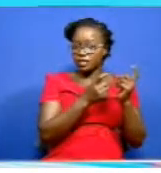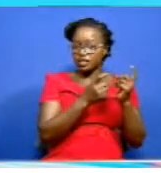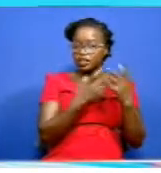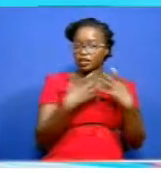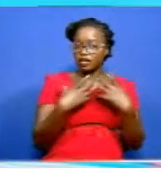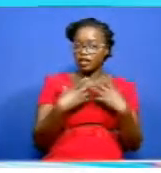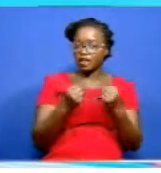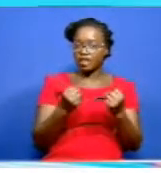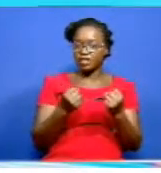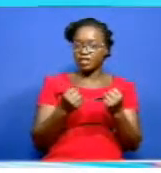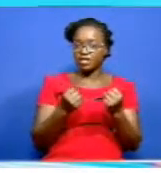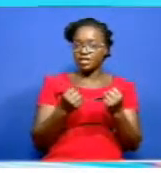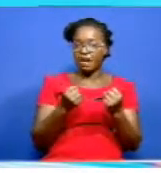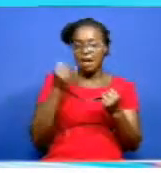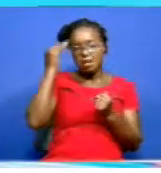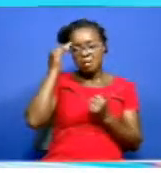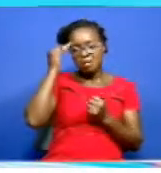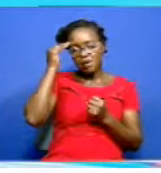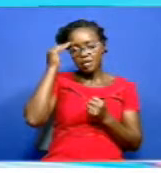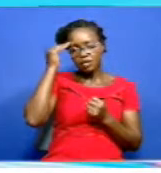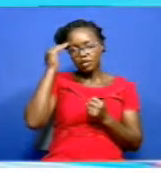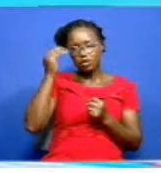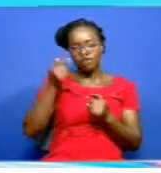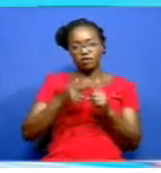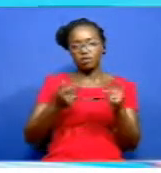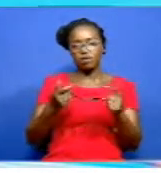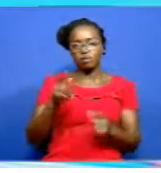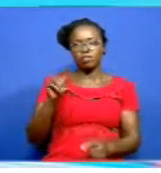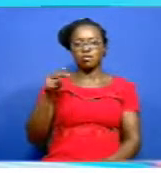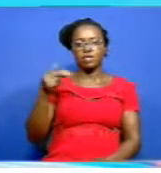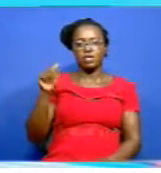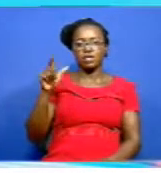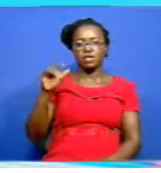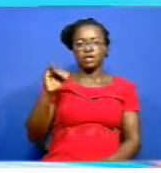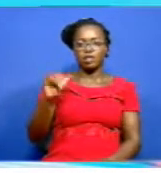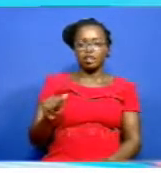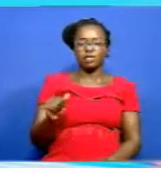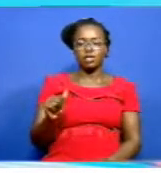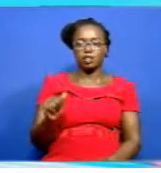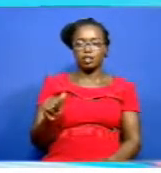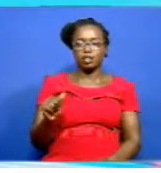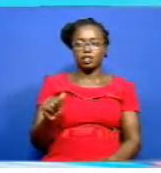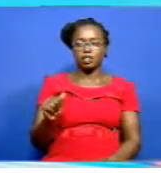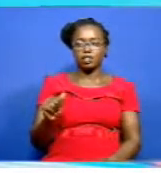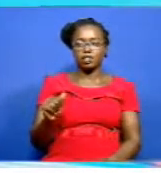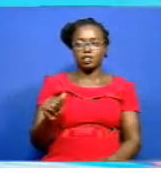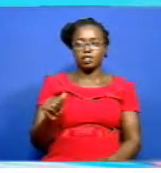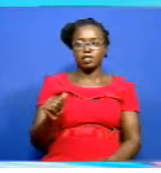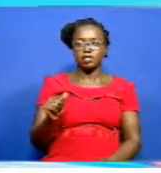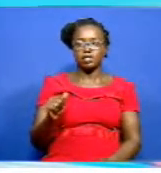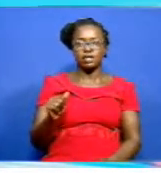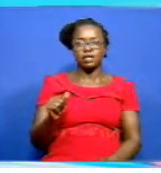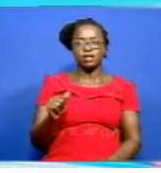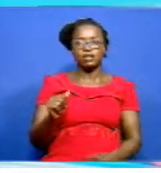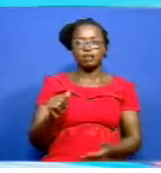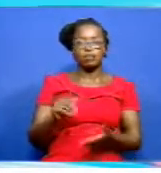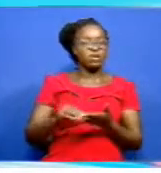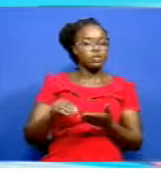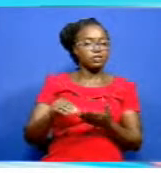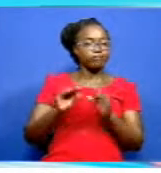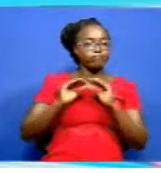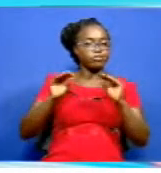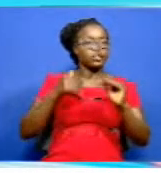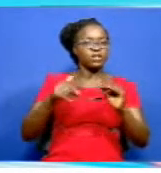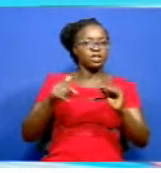shirika la Thalia kama sijakosea, ambao ndo wametueleza na kutufahamisha kuhusiana na